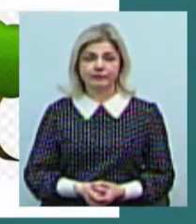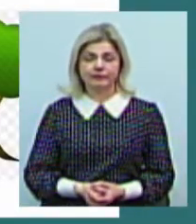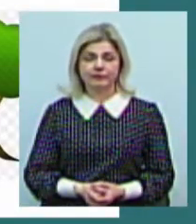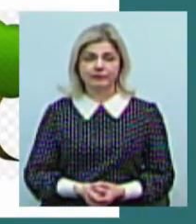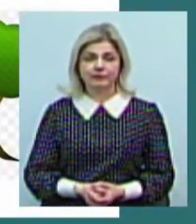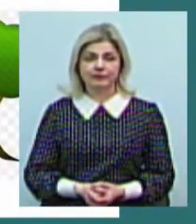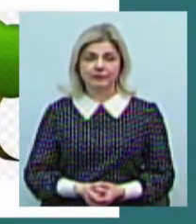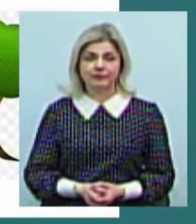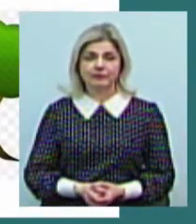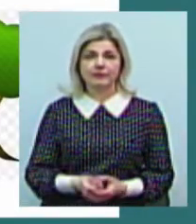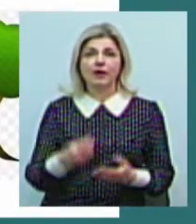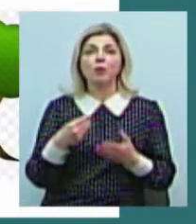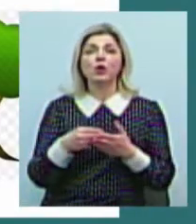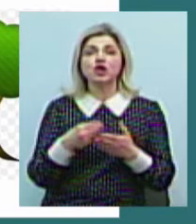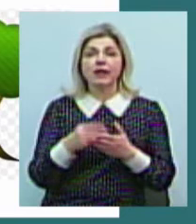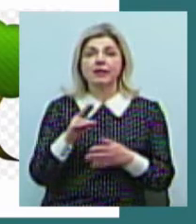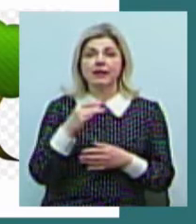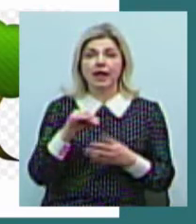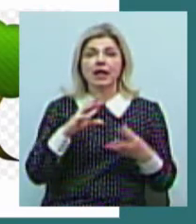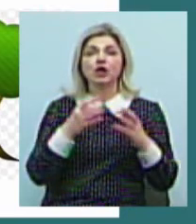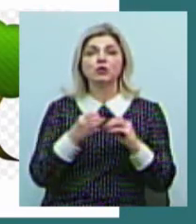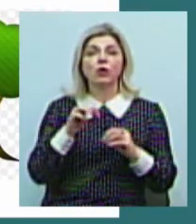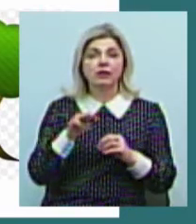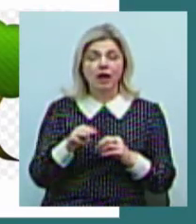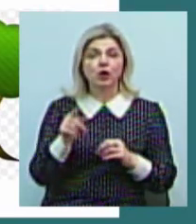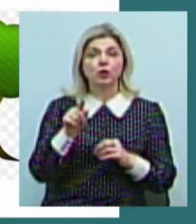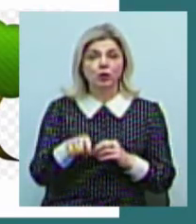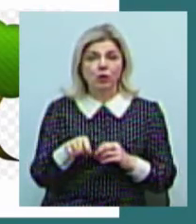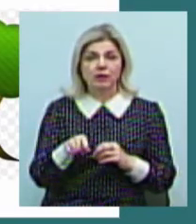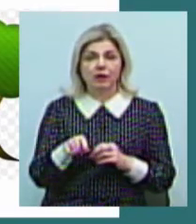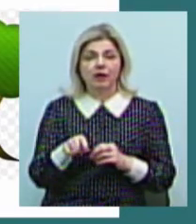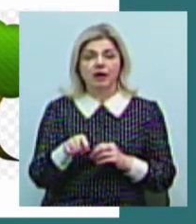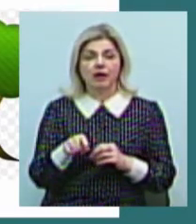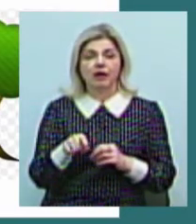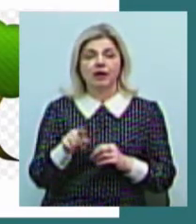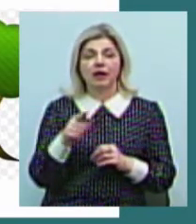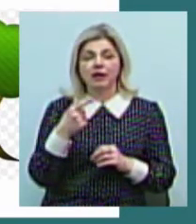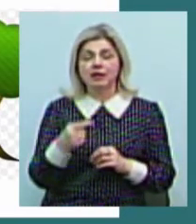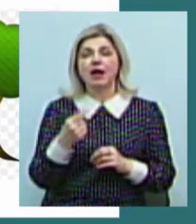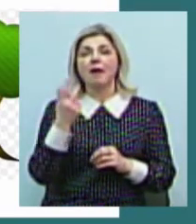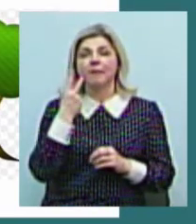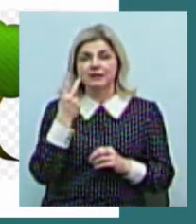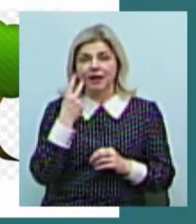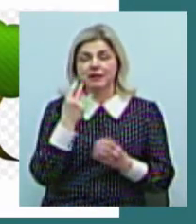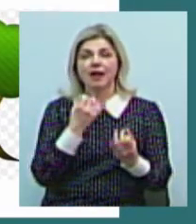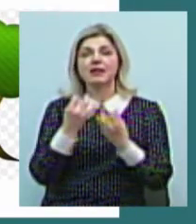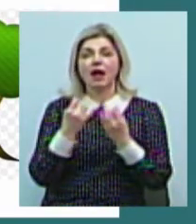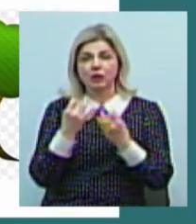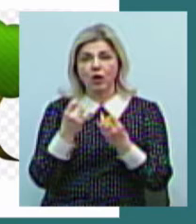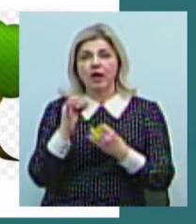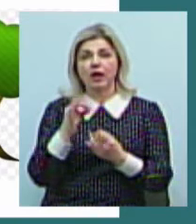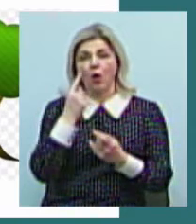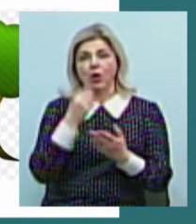самые бюджетные результаты – это тот предмет постоянного диалога в громаде и оценки